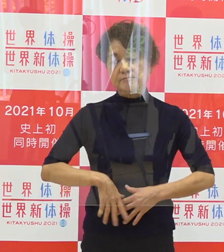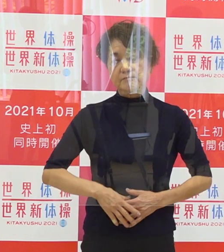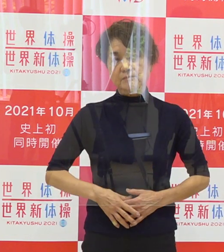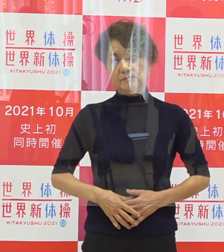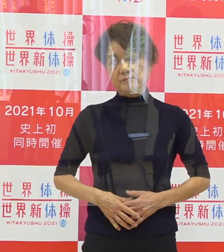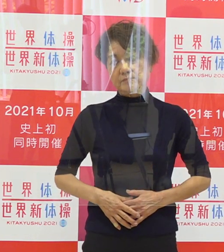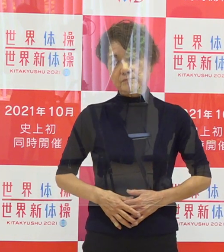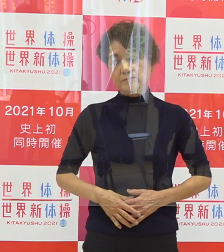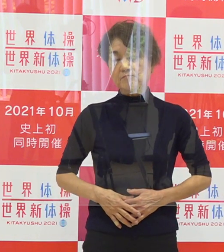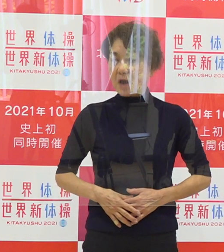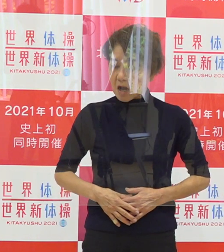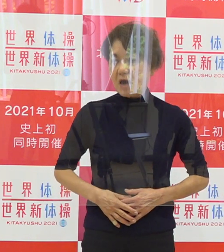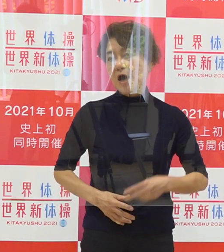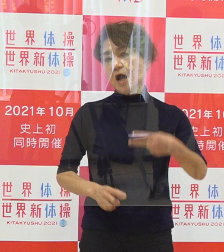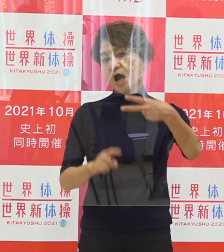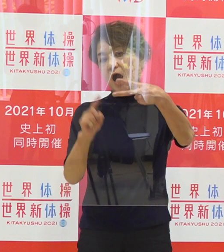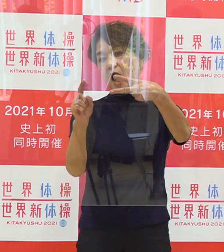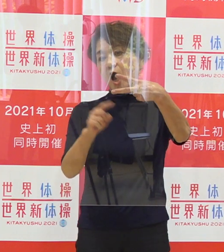2人は少なくとも